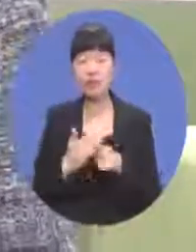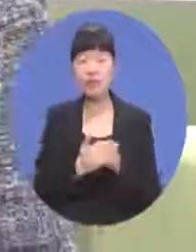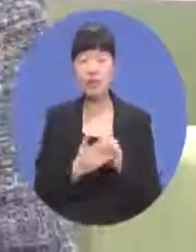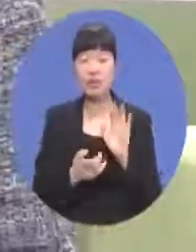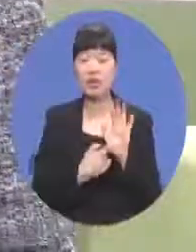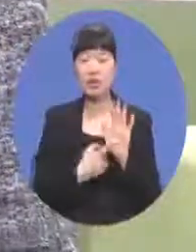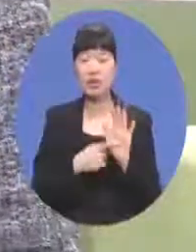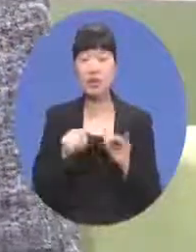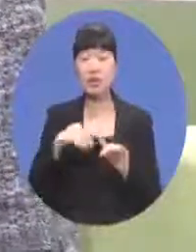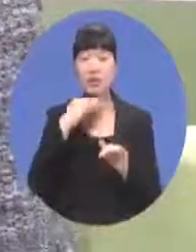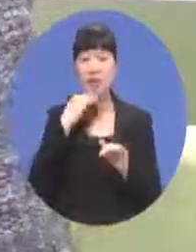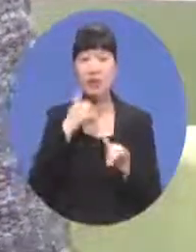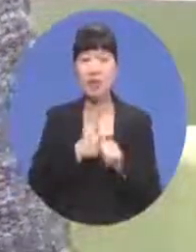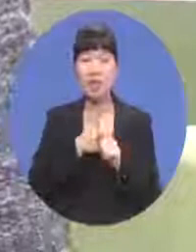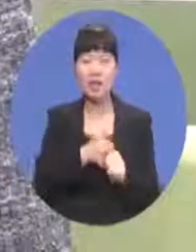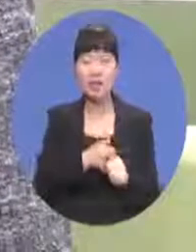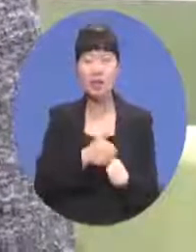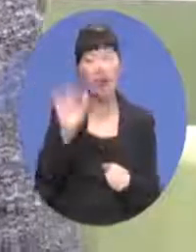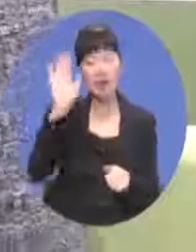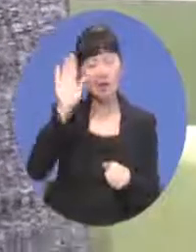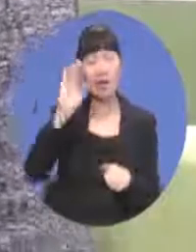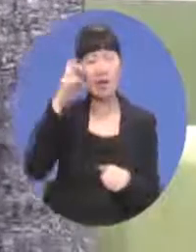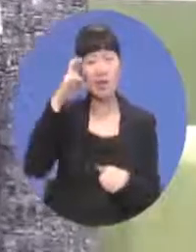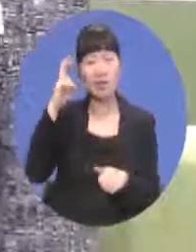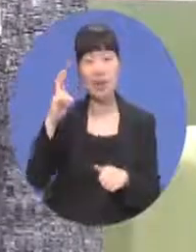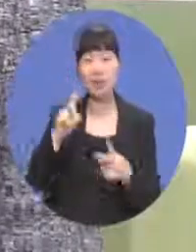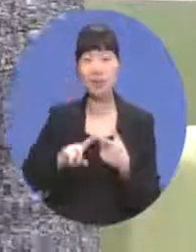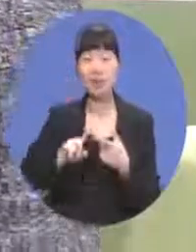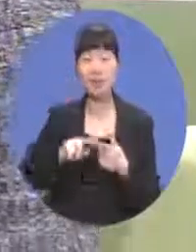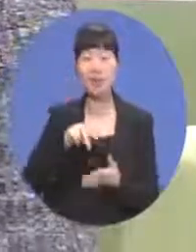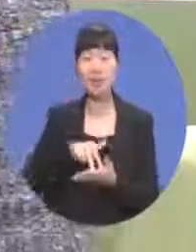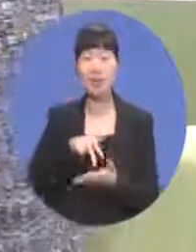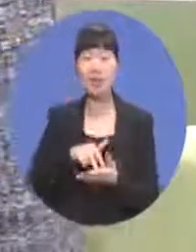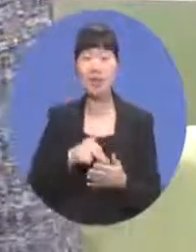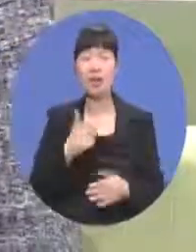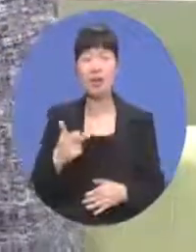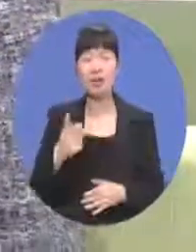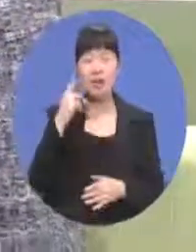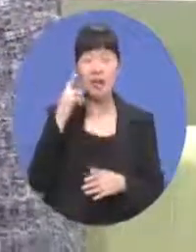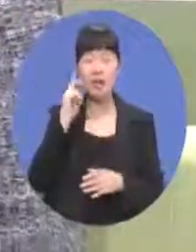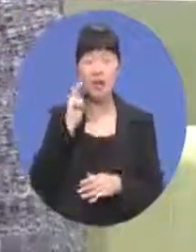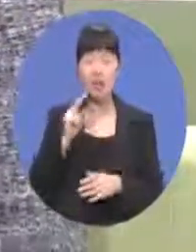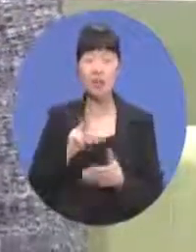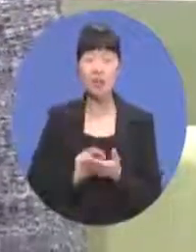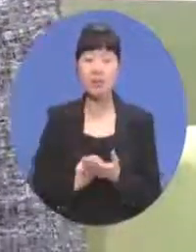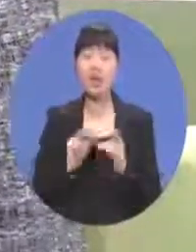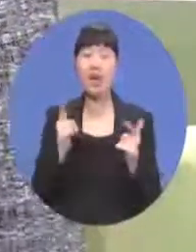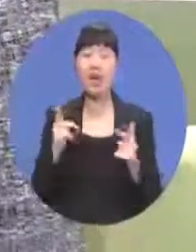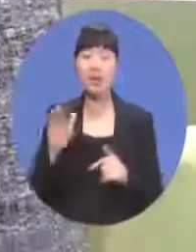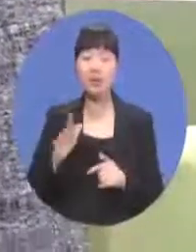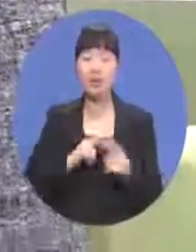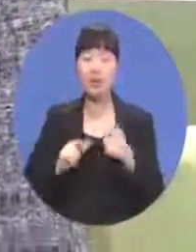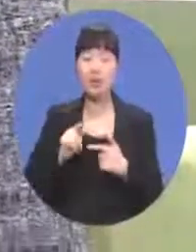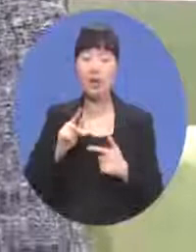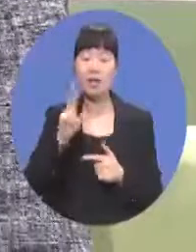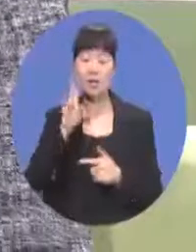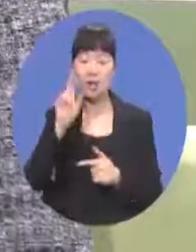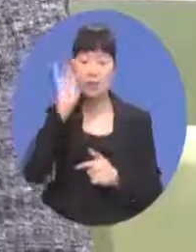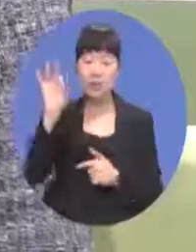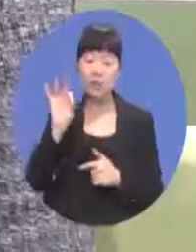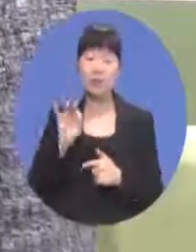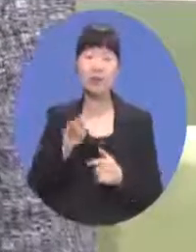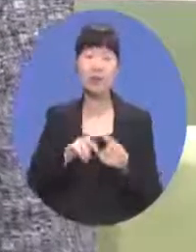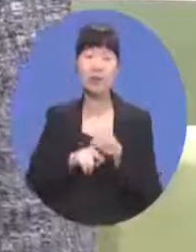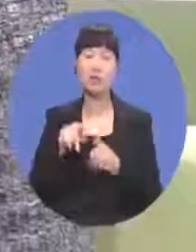표현을 그 또래에게는 좀 안 하게 될 수가 네. 있어요. 이것 자체는 아주 크게 심각한 문제는 아닌데 더 심각하게 보는 게